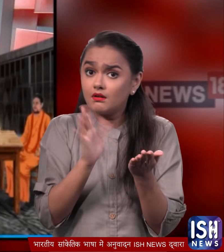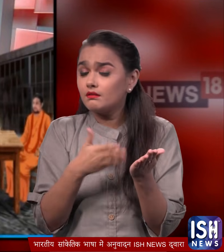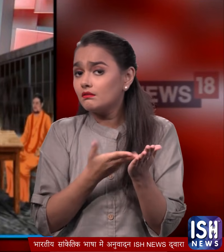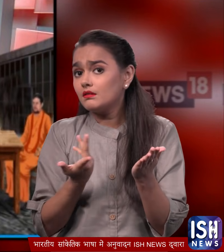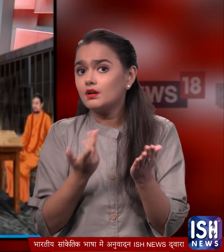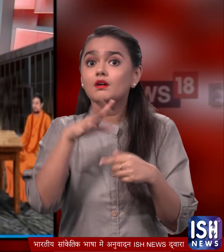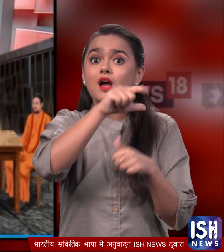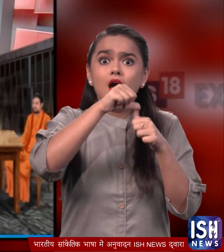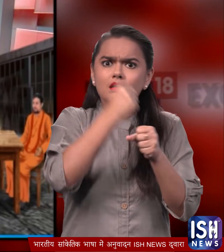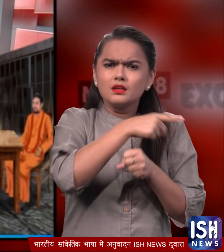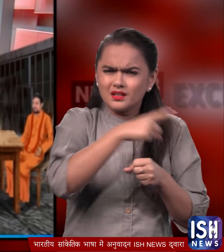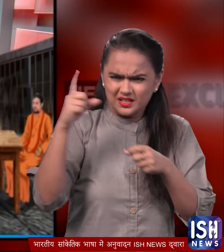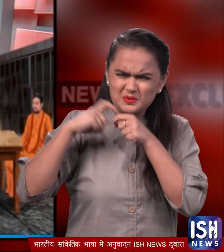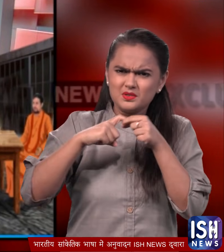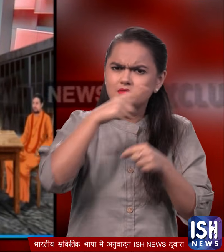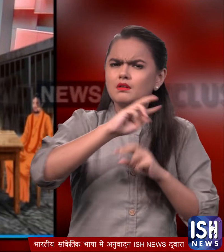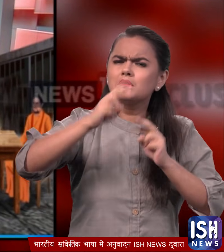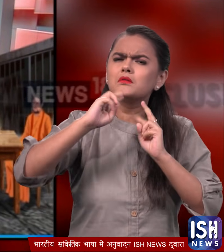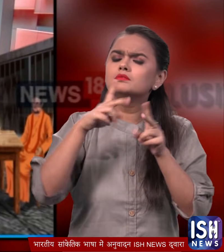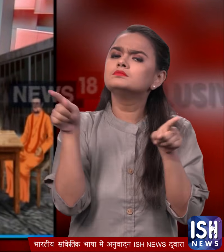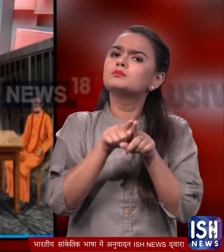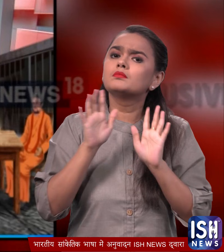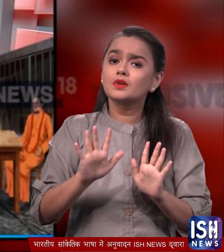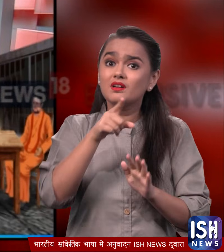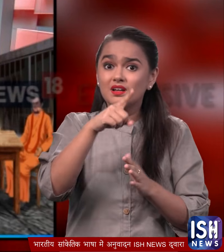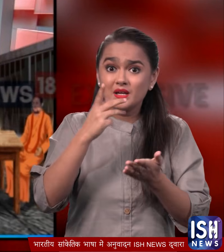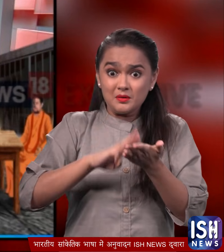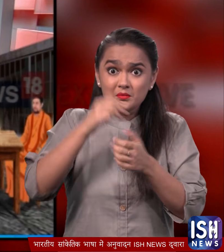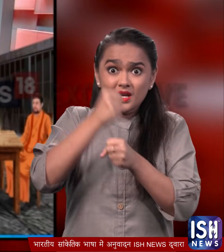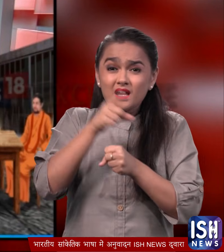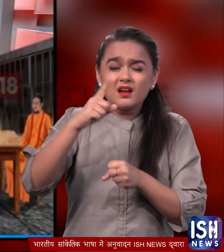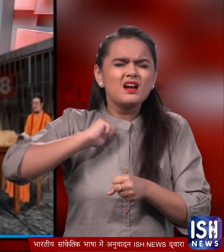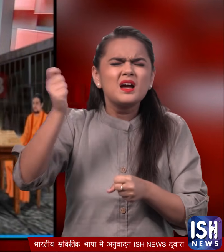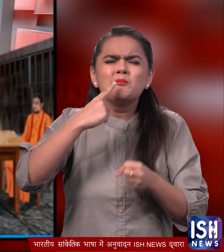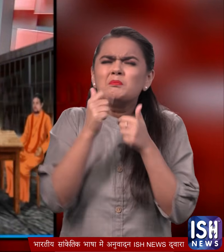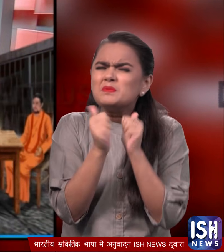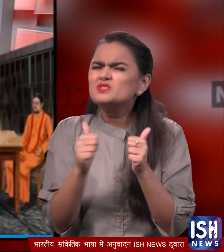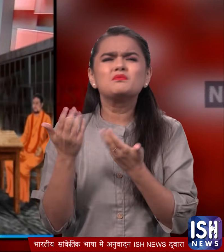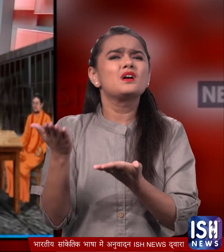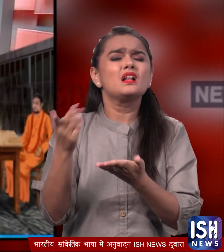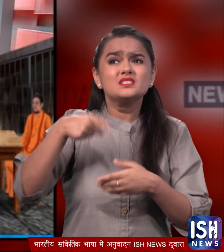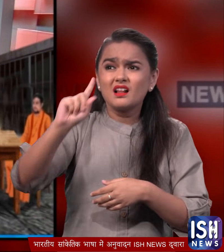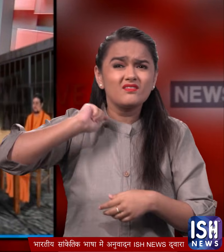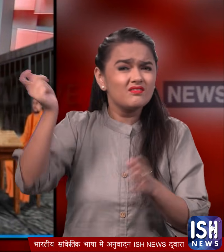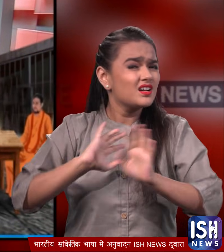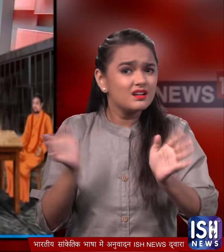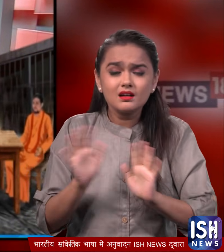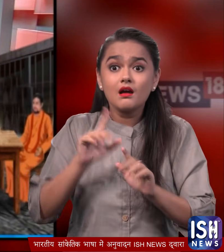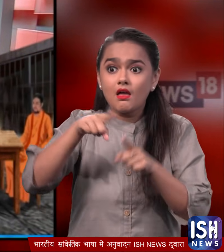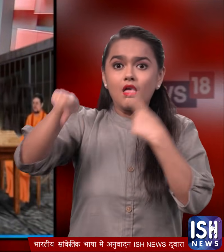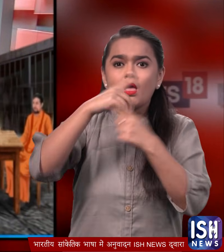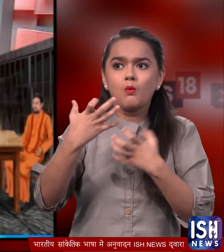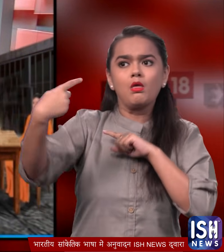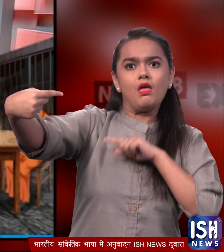कि आनंद गिरी हर सवाल के जवाब में सिर्फ यही बोलते रहे कि महंत नरेंद्र गिरी खुदकुशी नहीं कर सकते और यह पूरा मामला एक साजिश